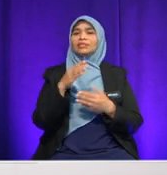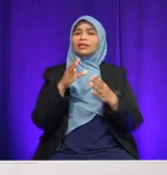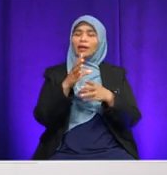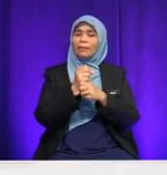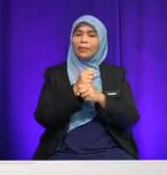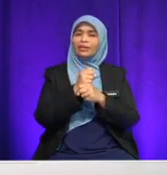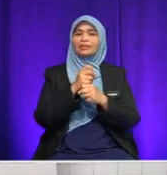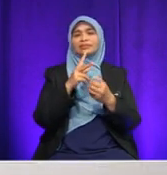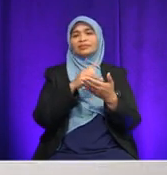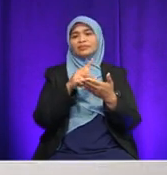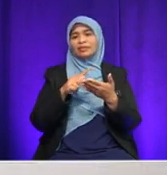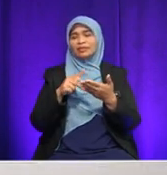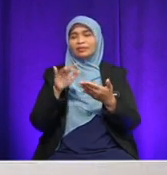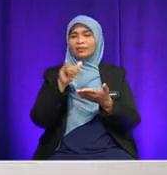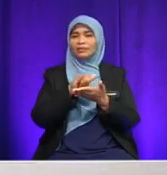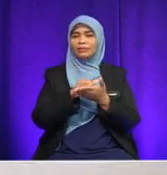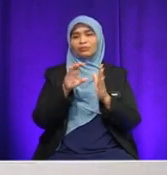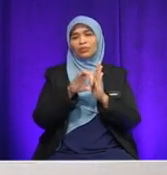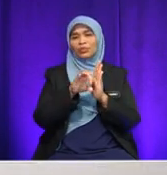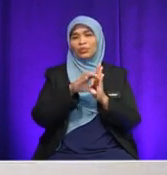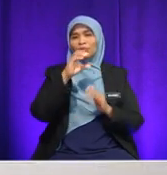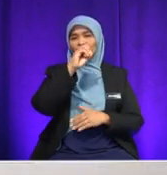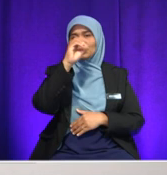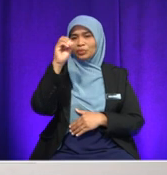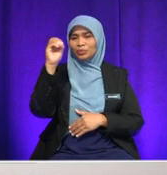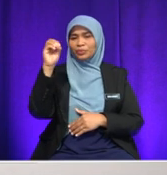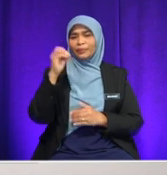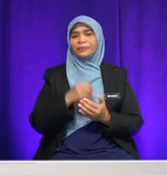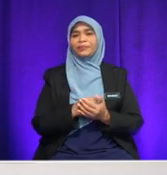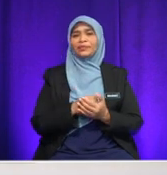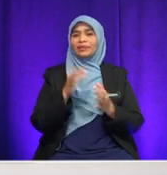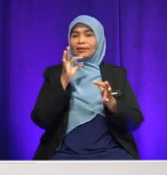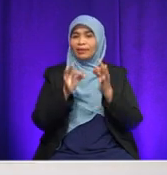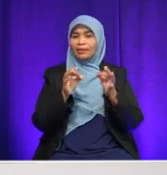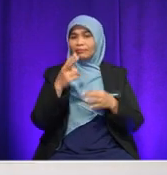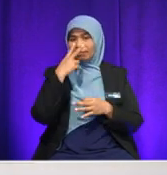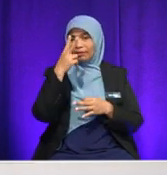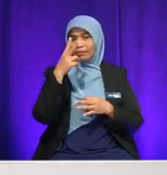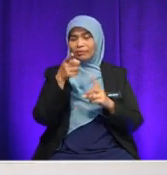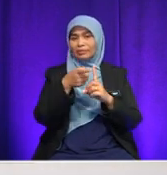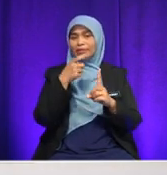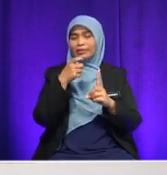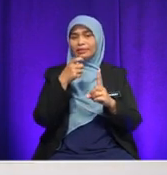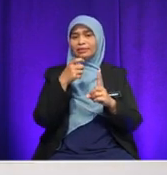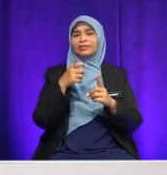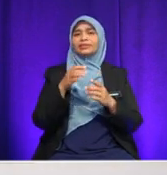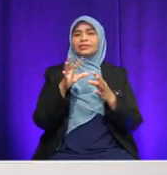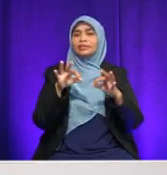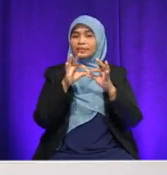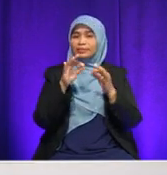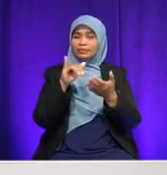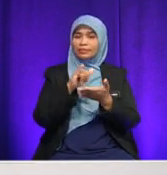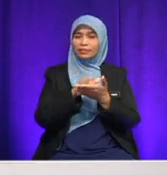iaitu 000 tu. Okey. Jadi kalau tengok dalam pada penampilan daripada kerangka ni akan